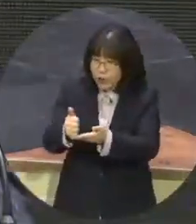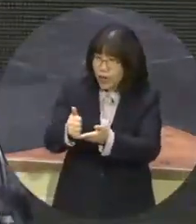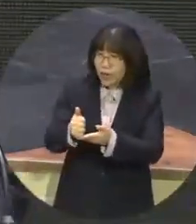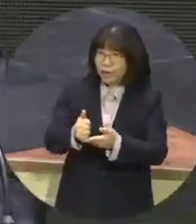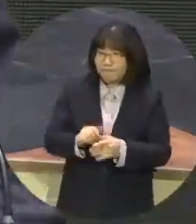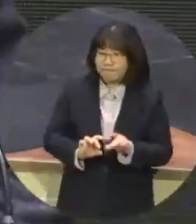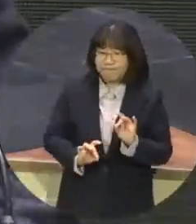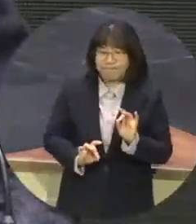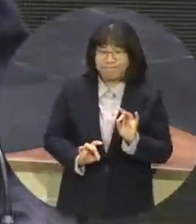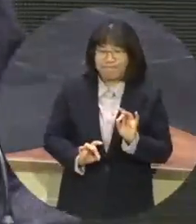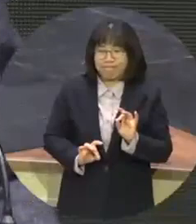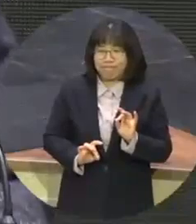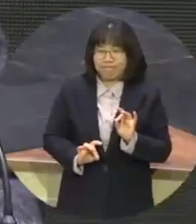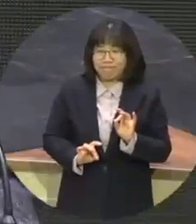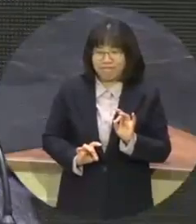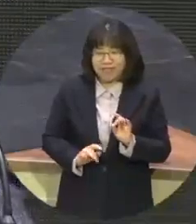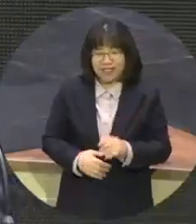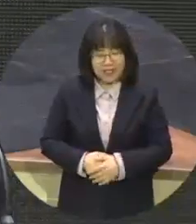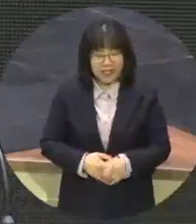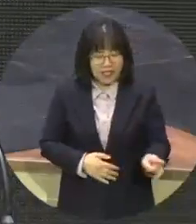한번 불러봐라. 뭐 불러요.